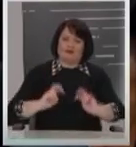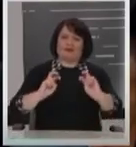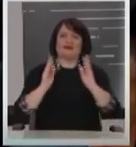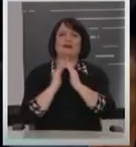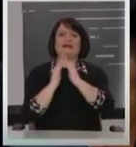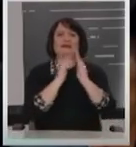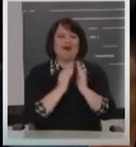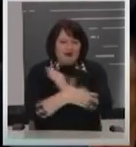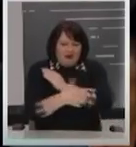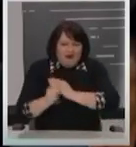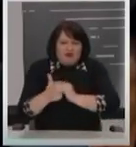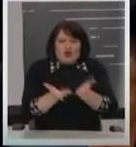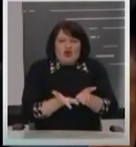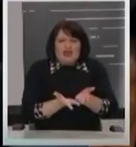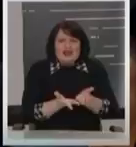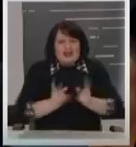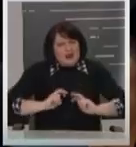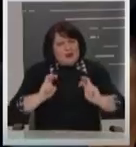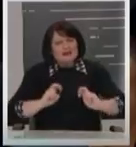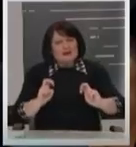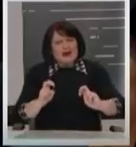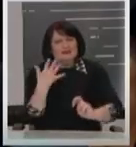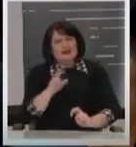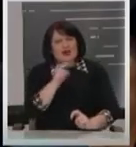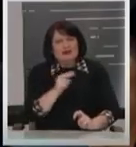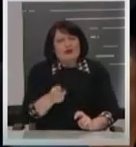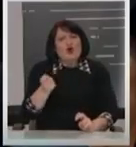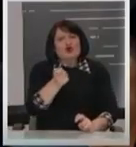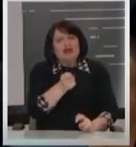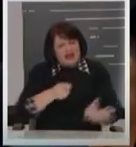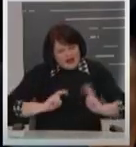όταν θα κάνετε κατασχέσεις κατοικιών για χρέη των 500 ευρώ.